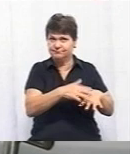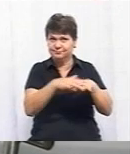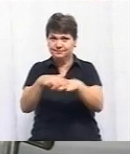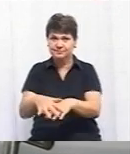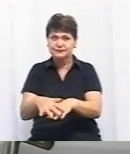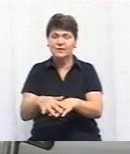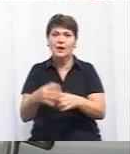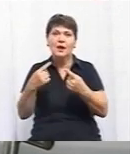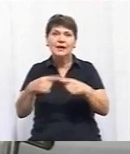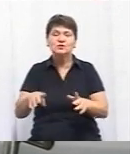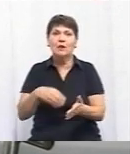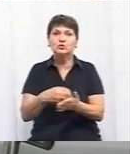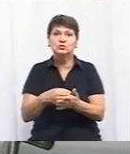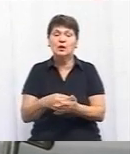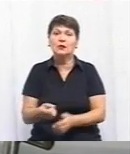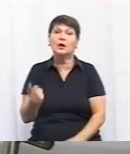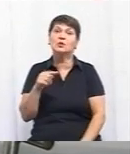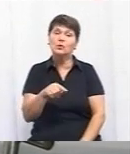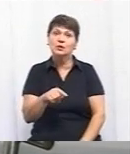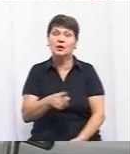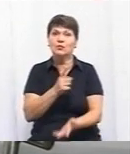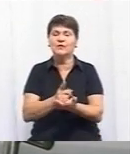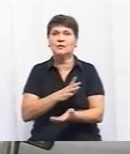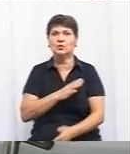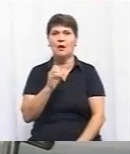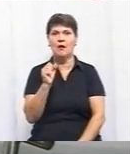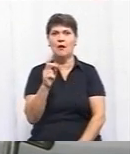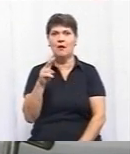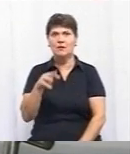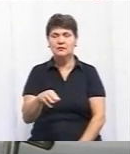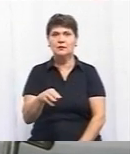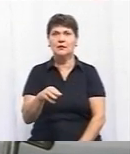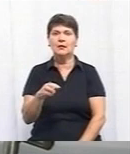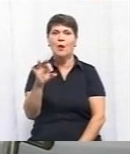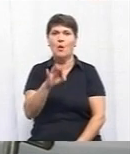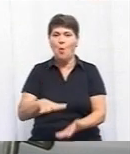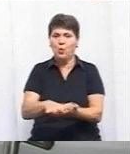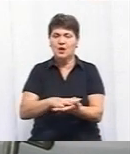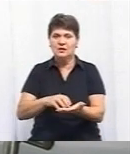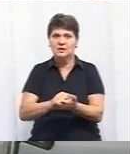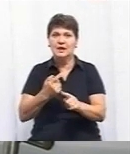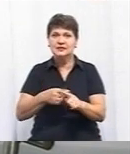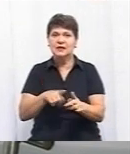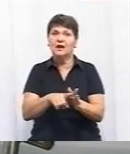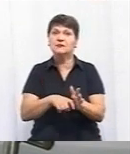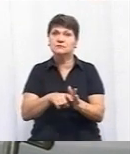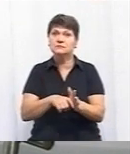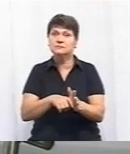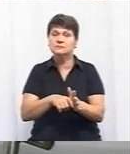іншого якогось бюджету, тоді має бути акт про утилізацію цих відходів.